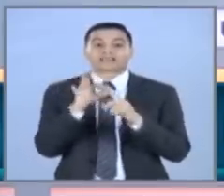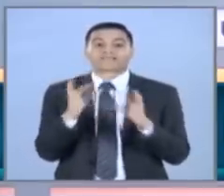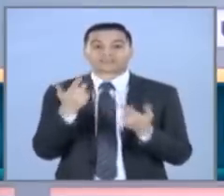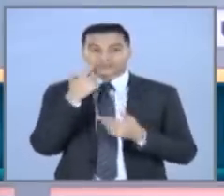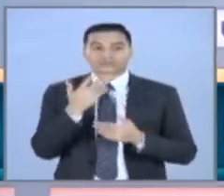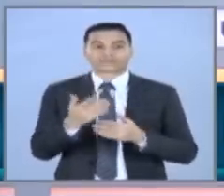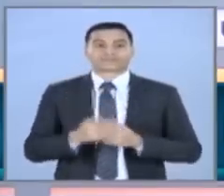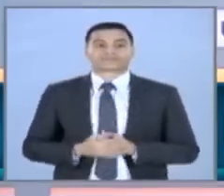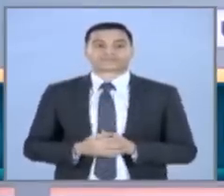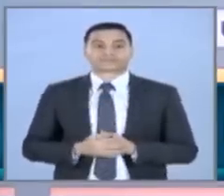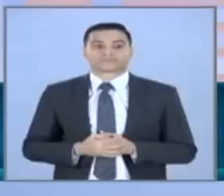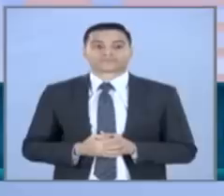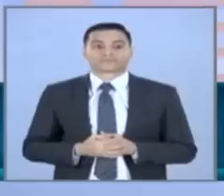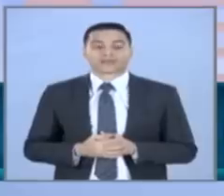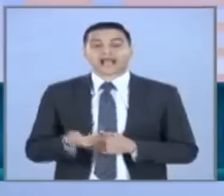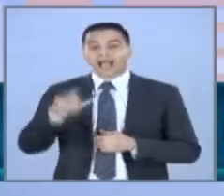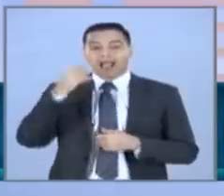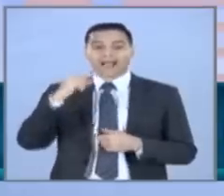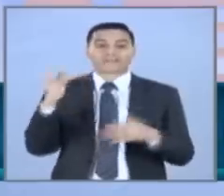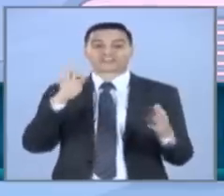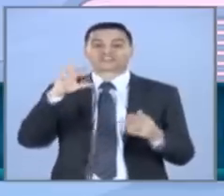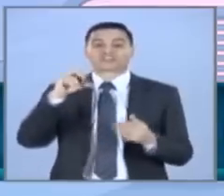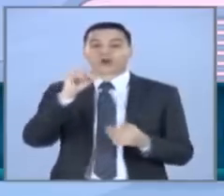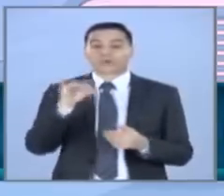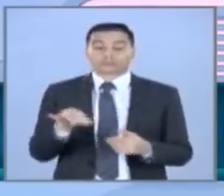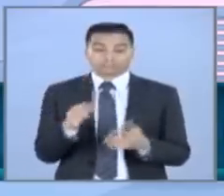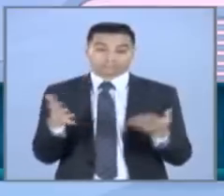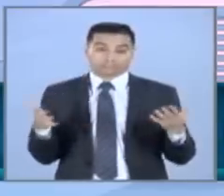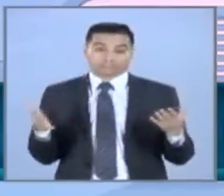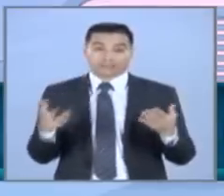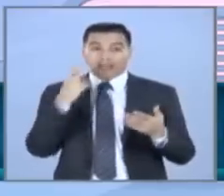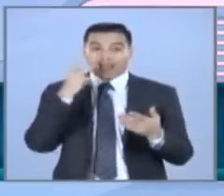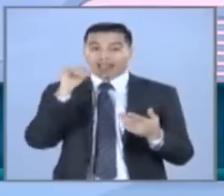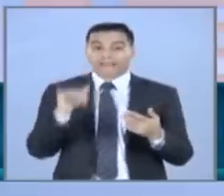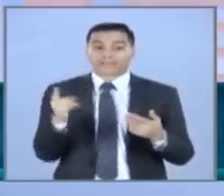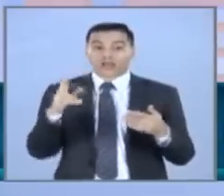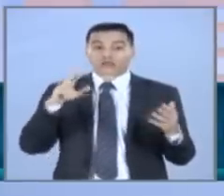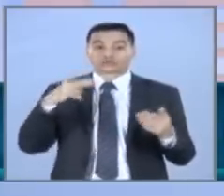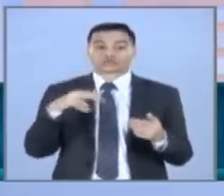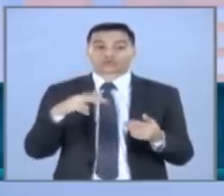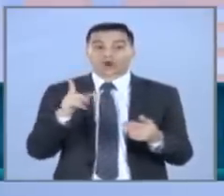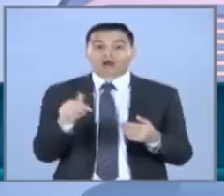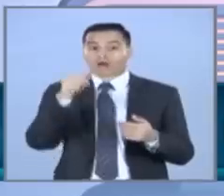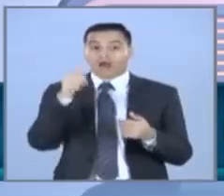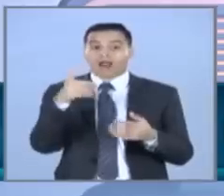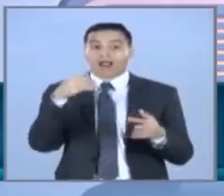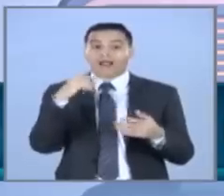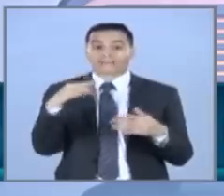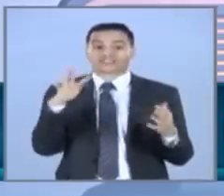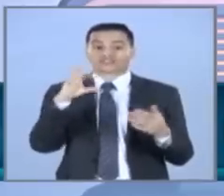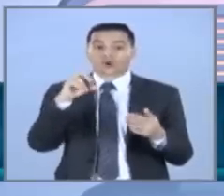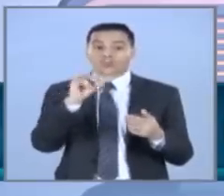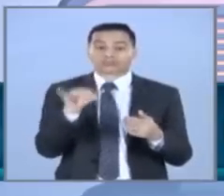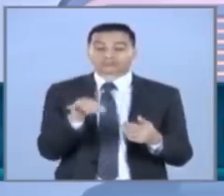ايه. احمد شوقي. احمد شوقي امير الشعراء. في اجابة تانية؟